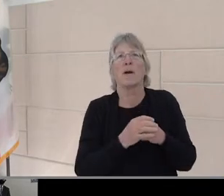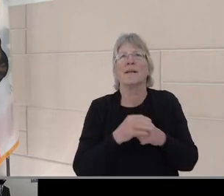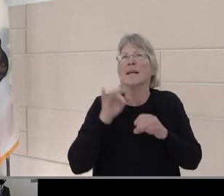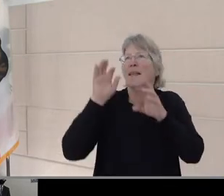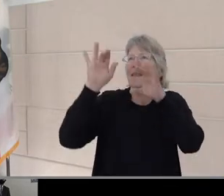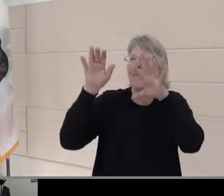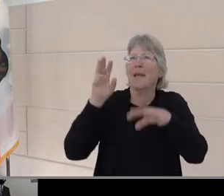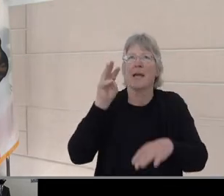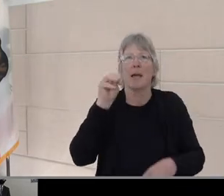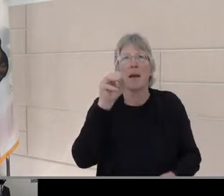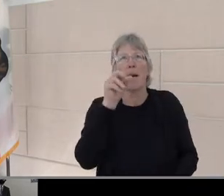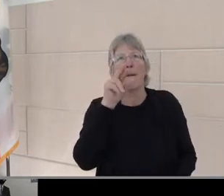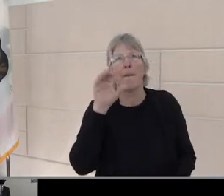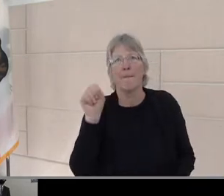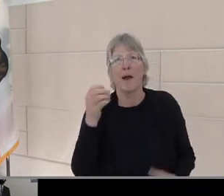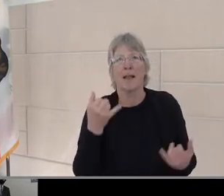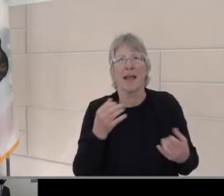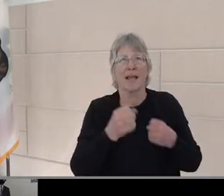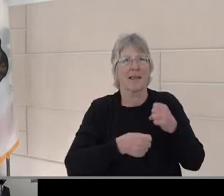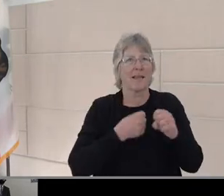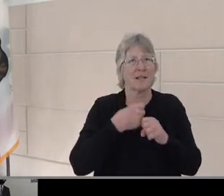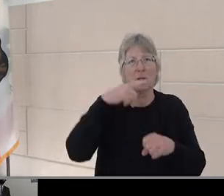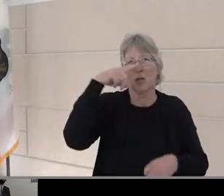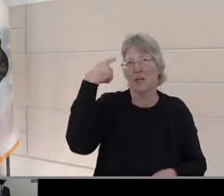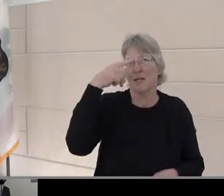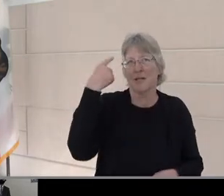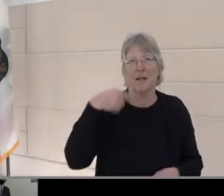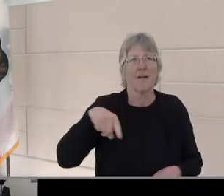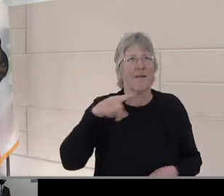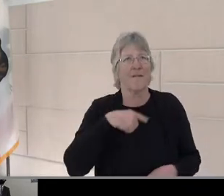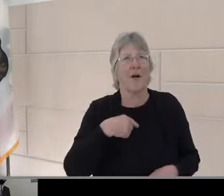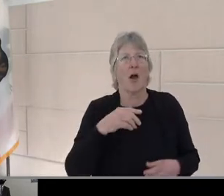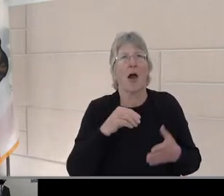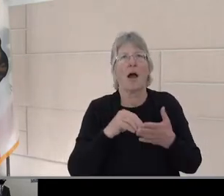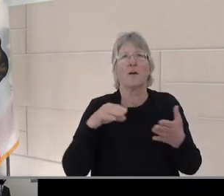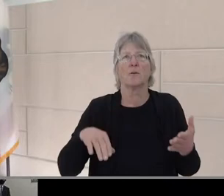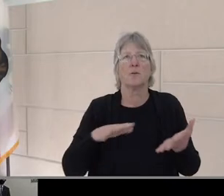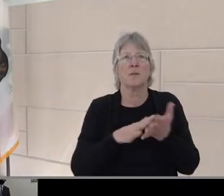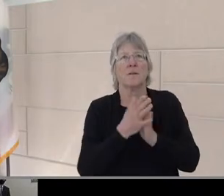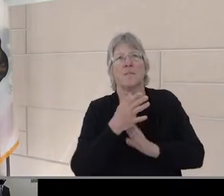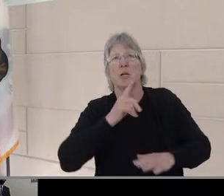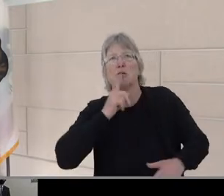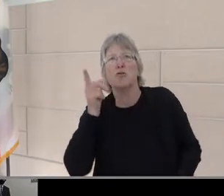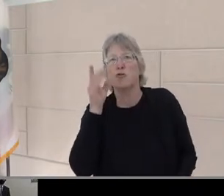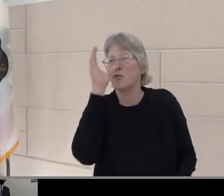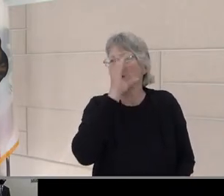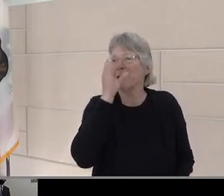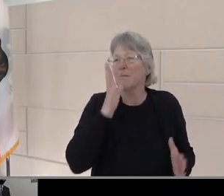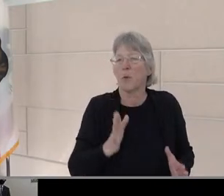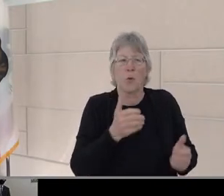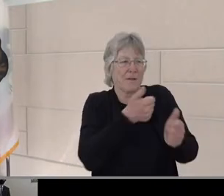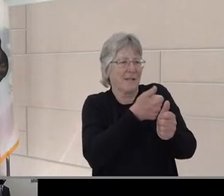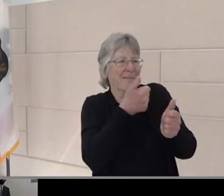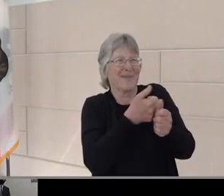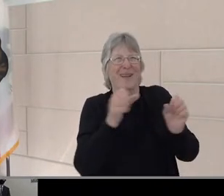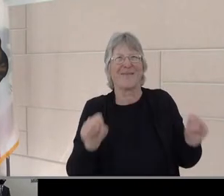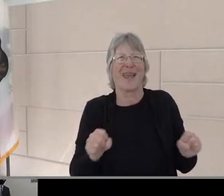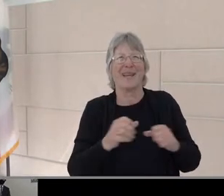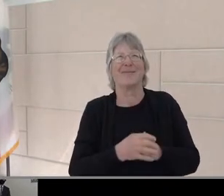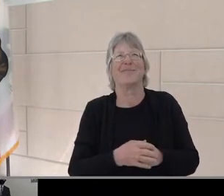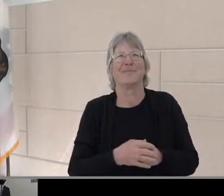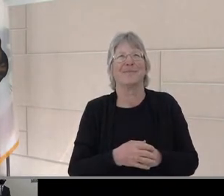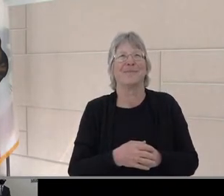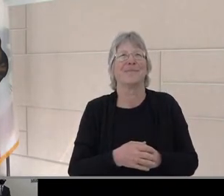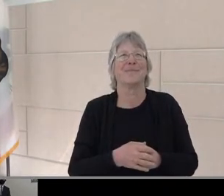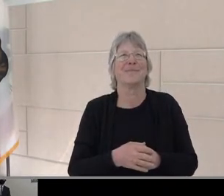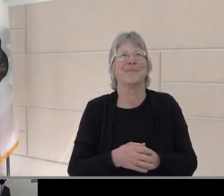អរងមានការស្រាវជ្រាវទៅលើផែនដីព្រះអង្គាអរជាយើងធ្វើឲ្យសាមើនេះគឺជាកម្មវិធី